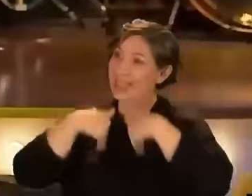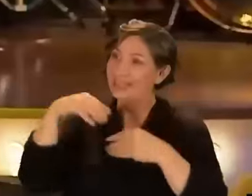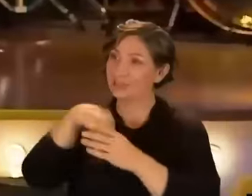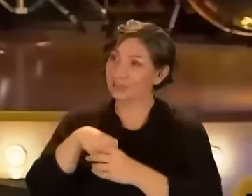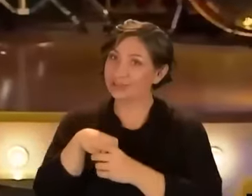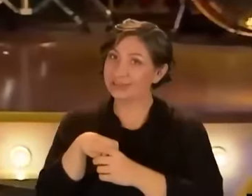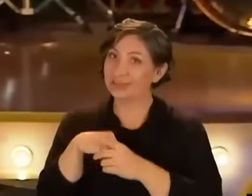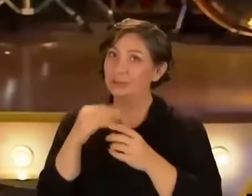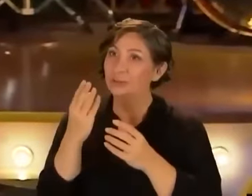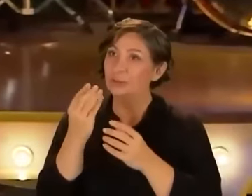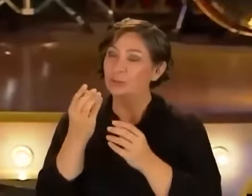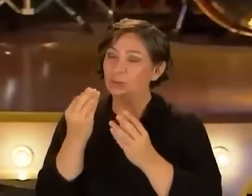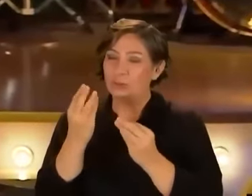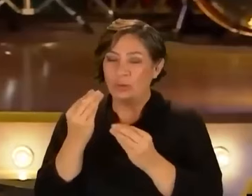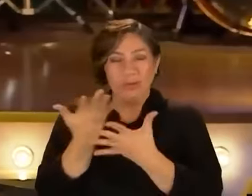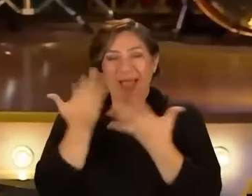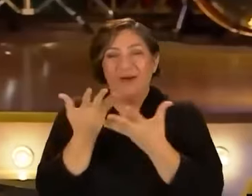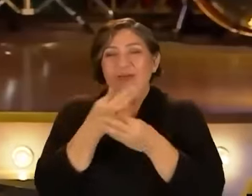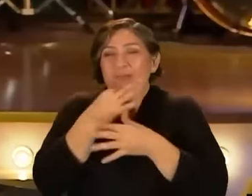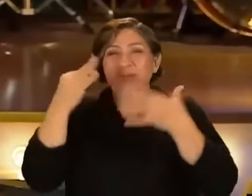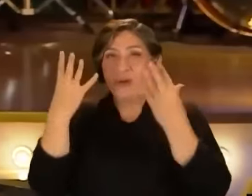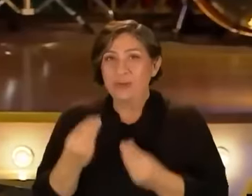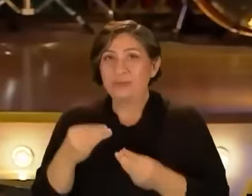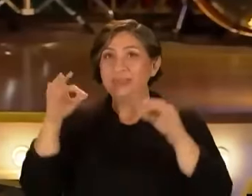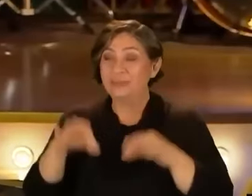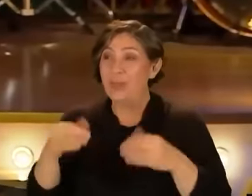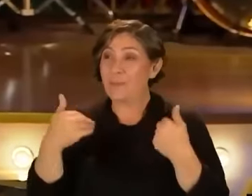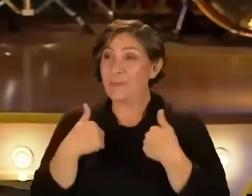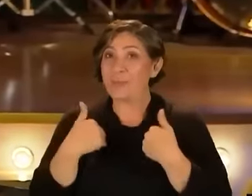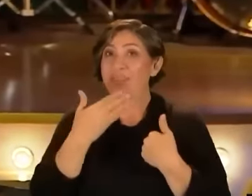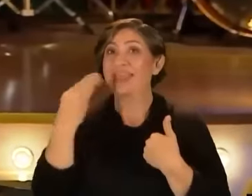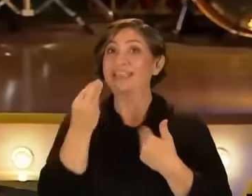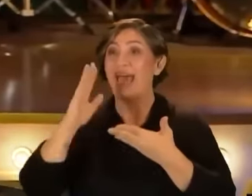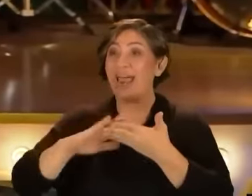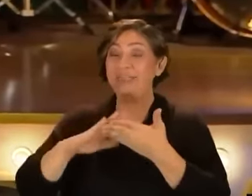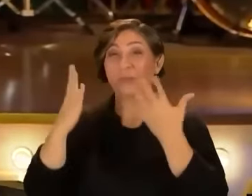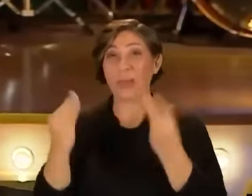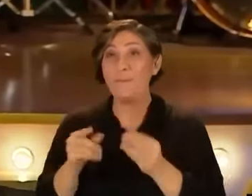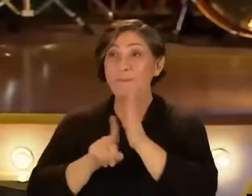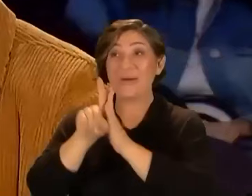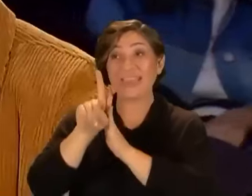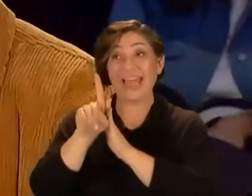için çok daha çok mutlu oldum. Şimdi benim genç arkadaşım olarak